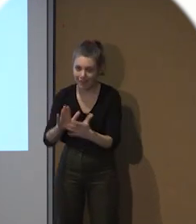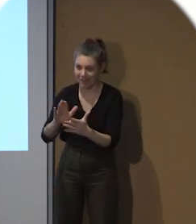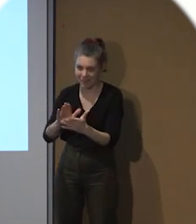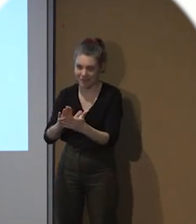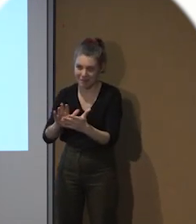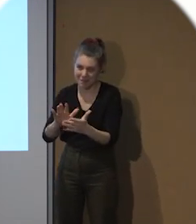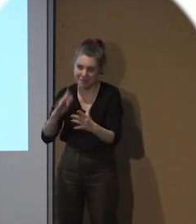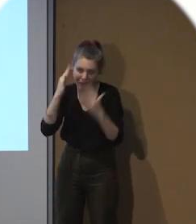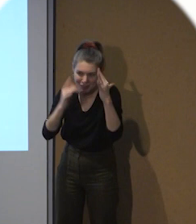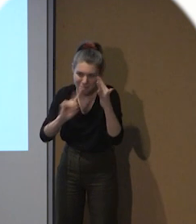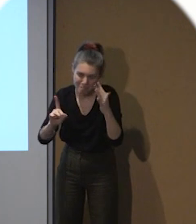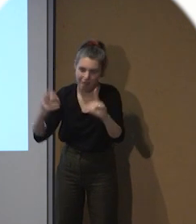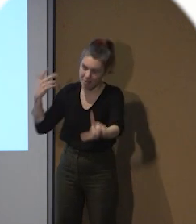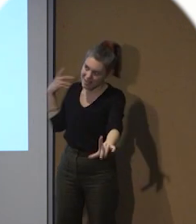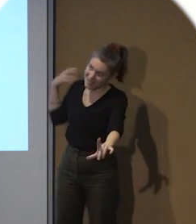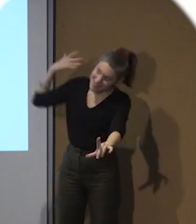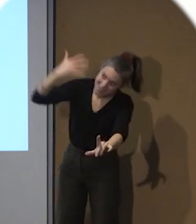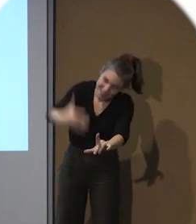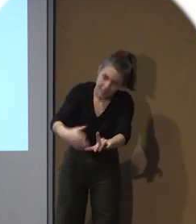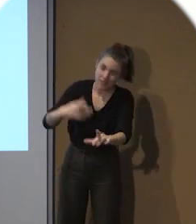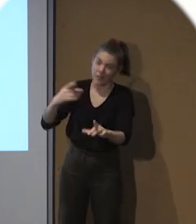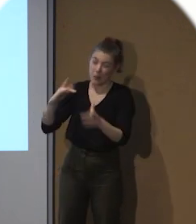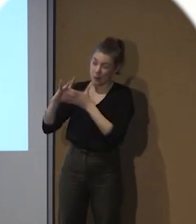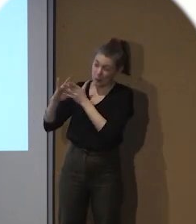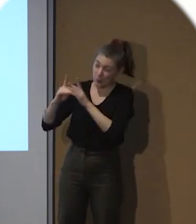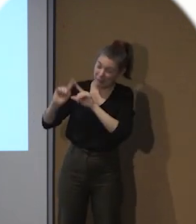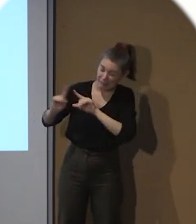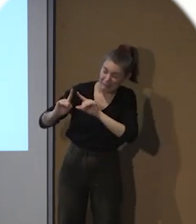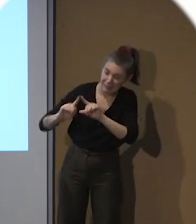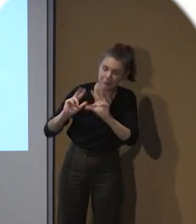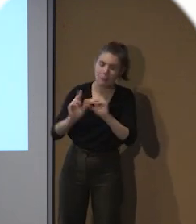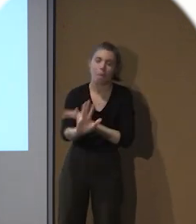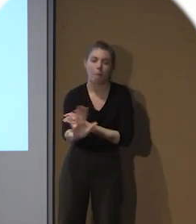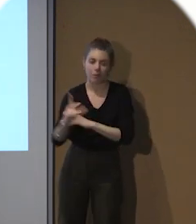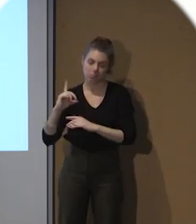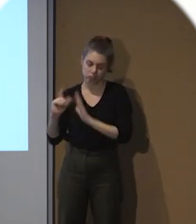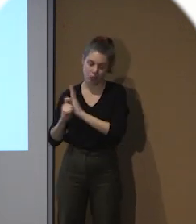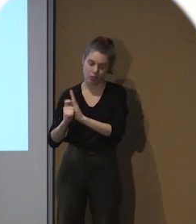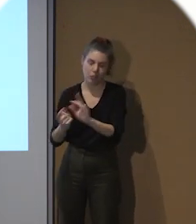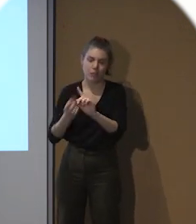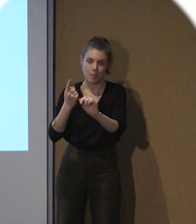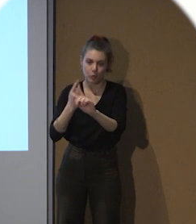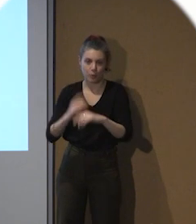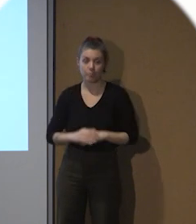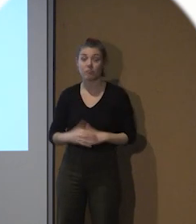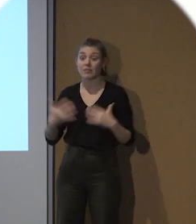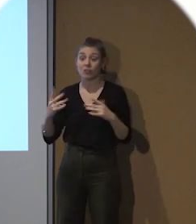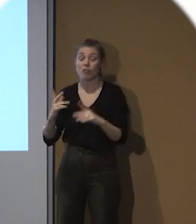dates clés un peu importantes qui ont montré l'évolution. Donc vous voyez que dès